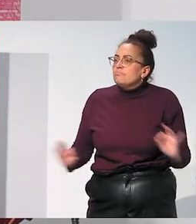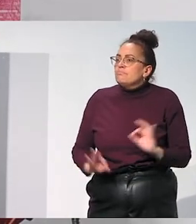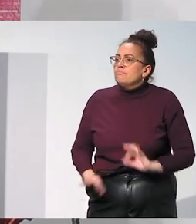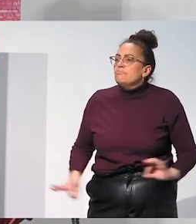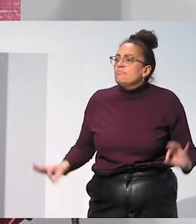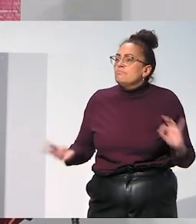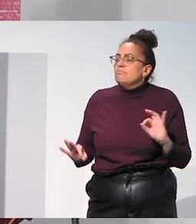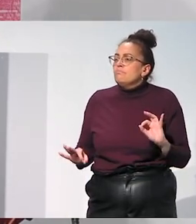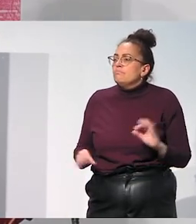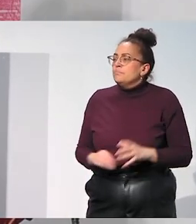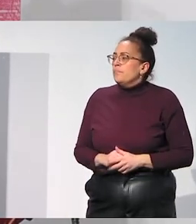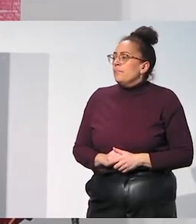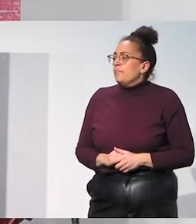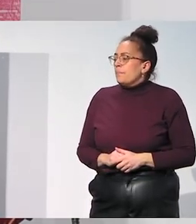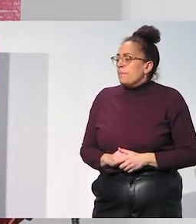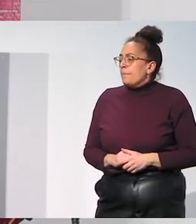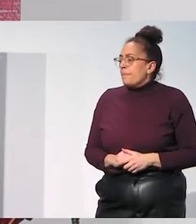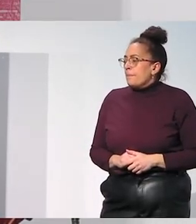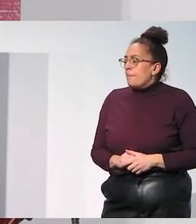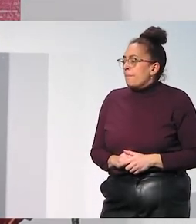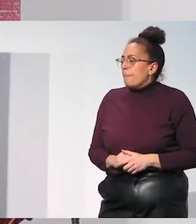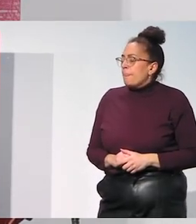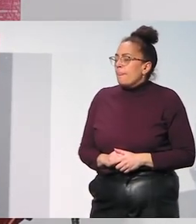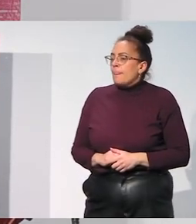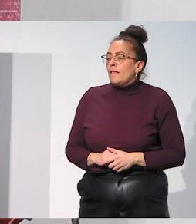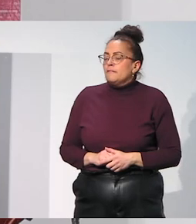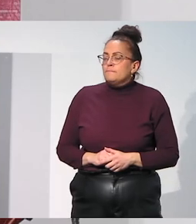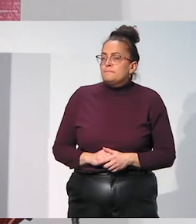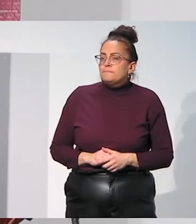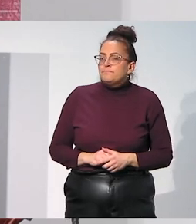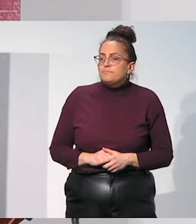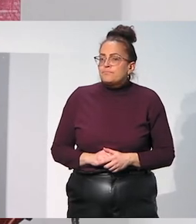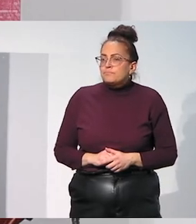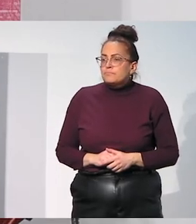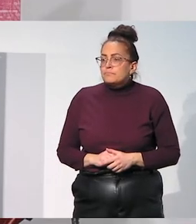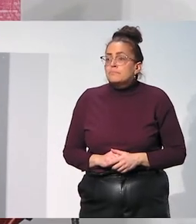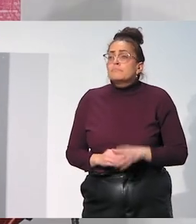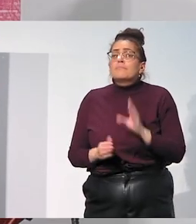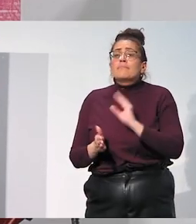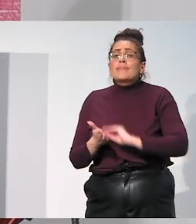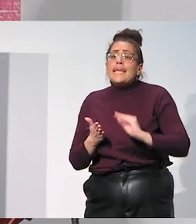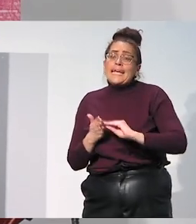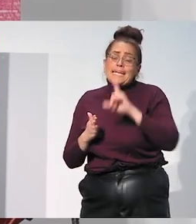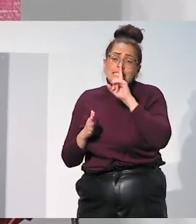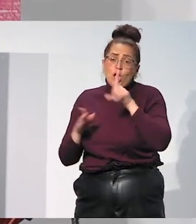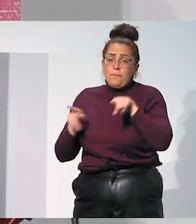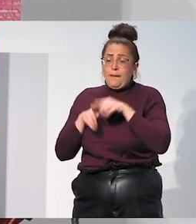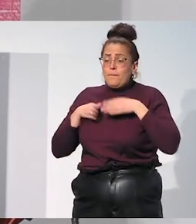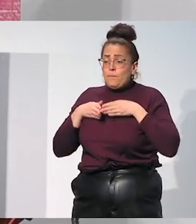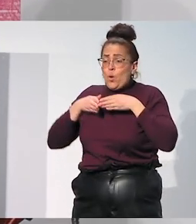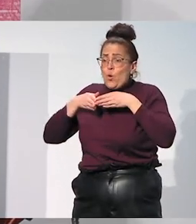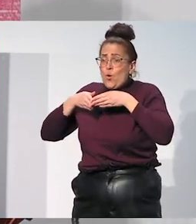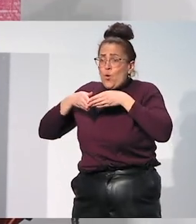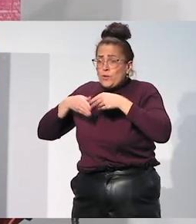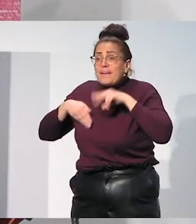Et l'écriture est un geste profondément vertigineux et jubilatoire à la fois, les deux, vous voyez ?